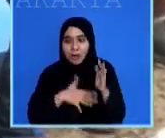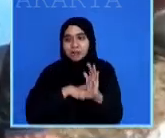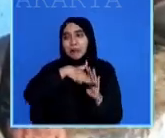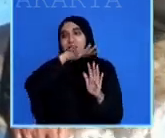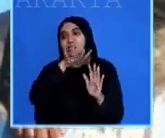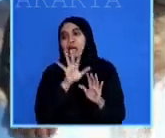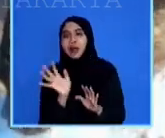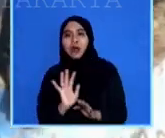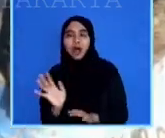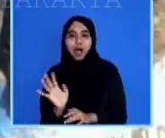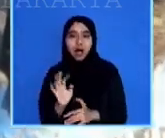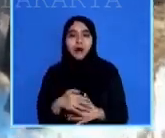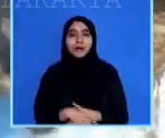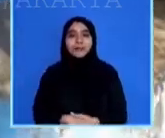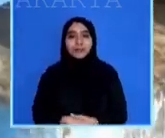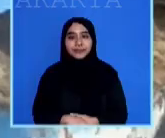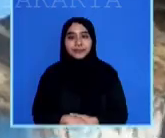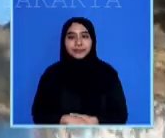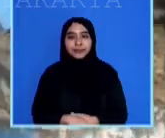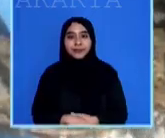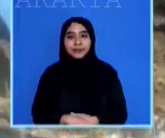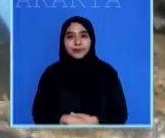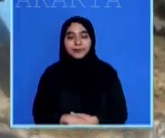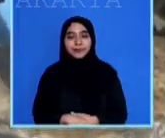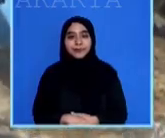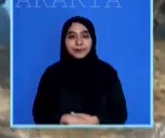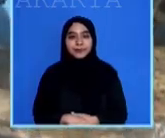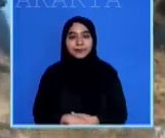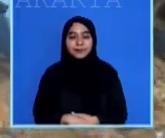sehingga tidak membuat kondisi lebih buruk. Demikian Margo Laras dari Bantul melaporkan.